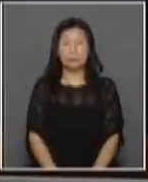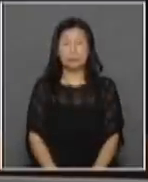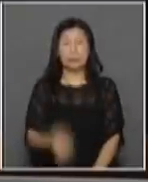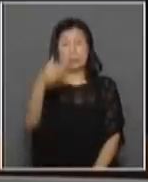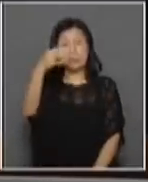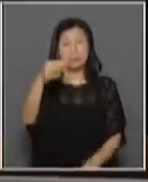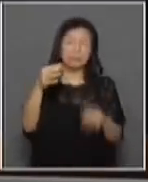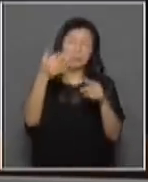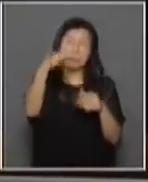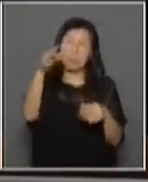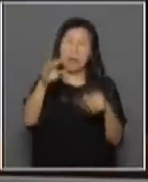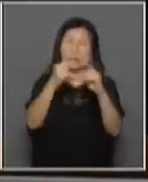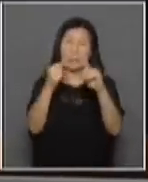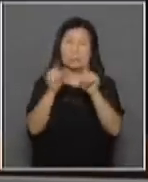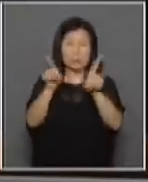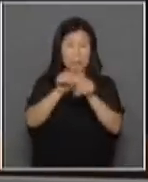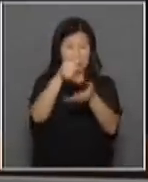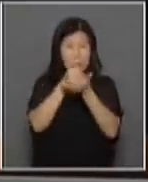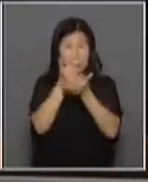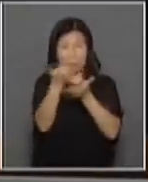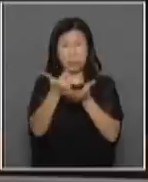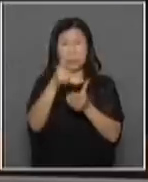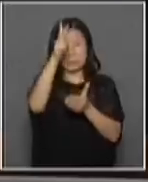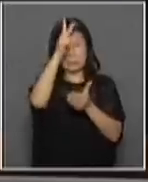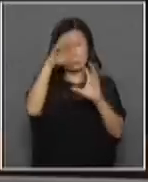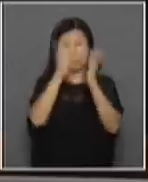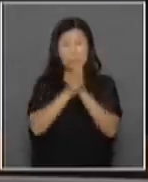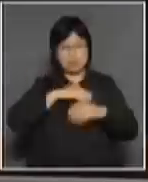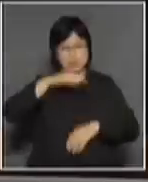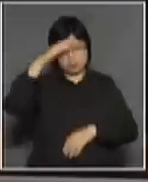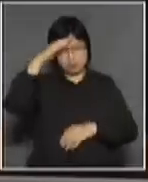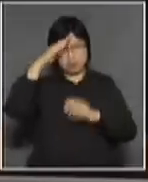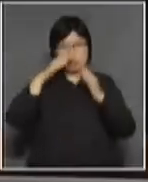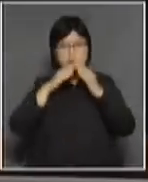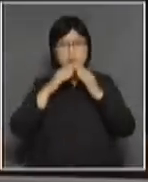而已。反而聘請得最多的政府部門就是警務處。